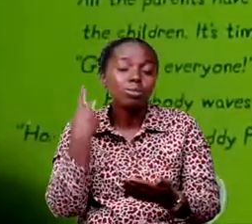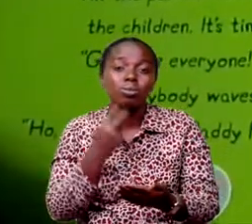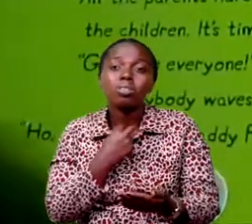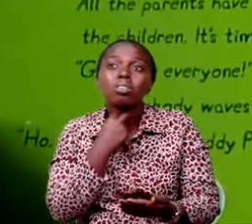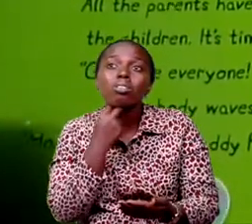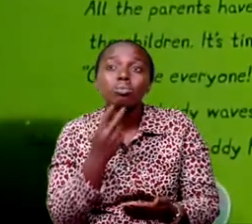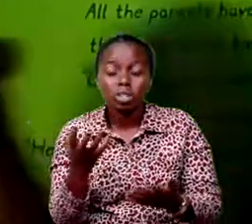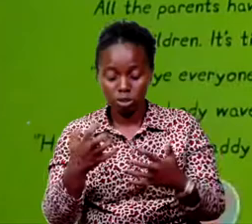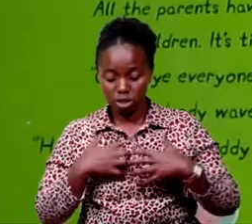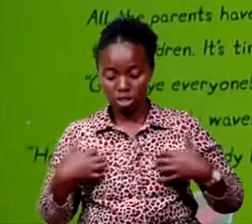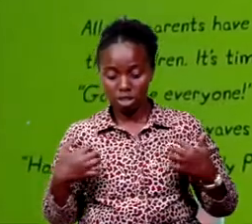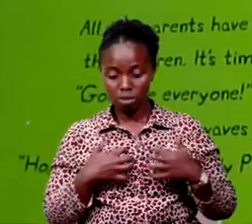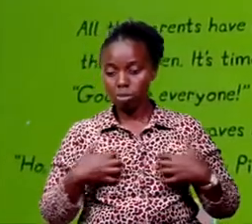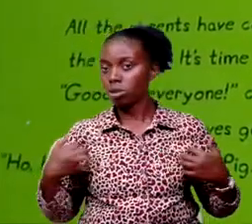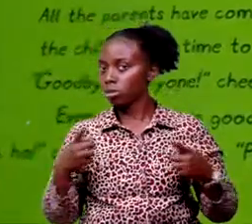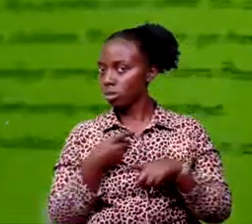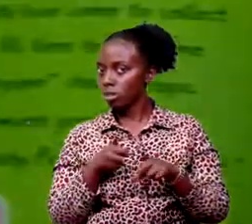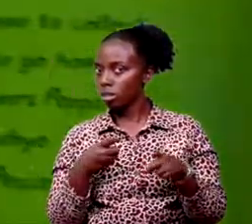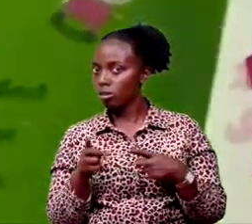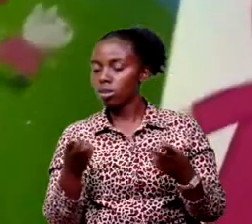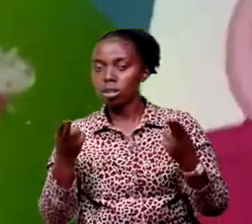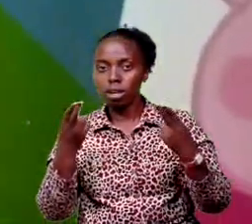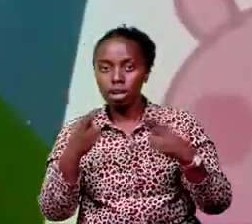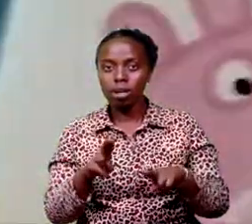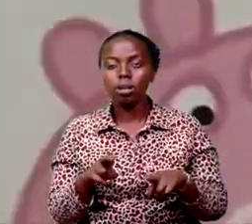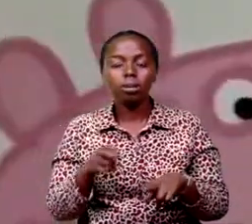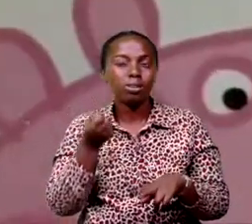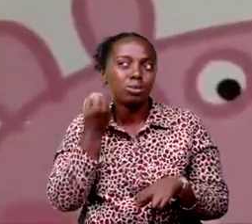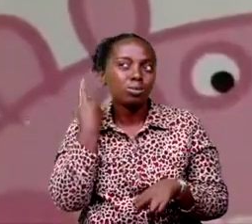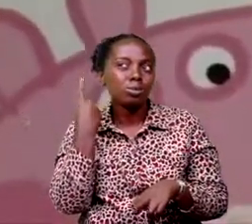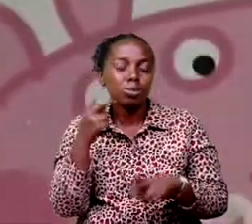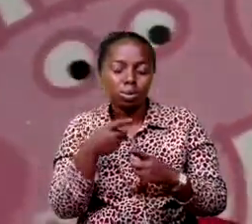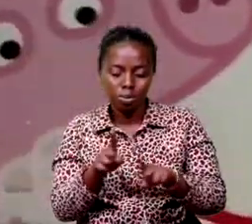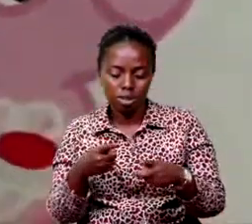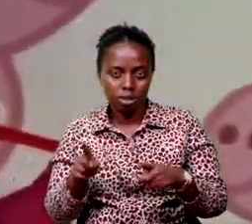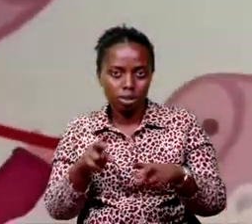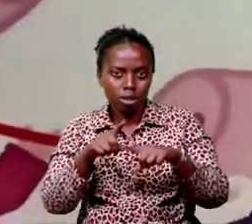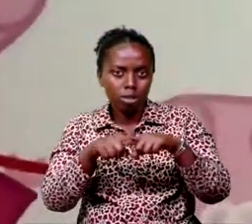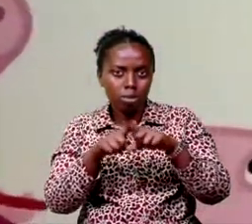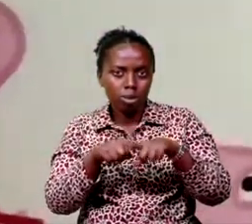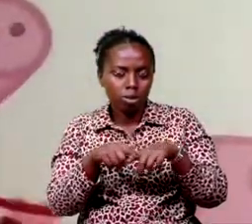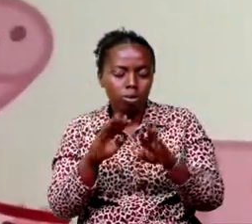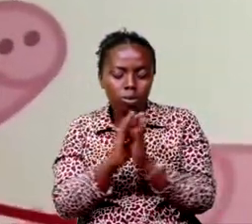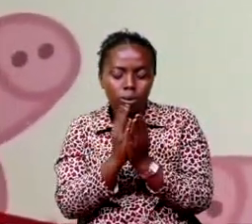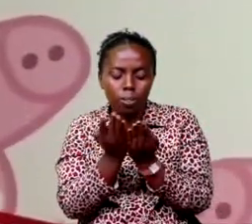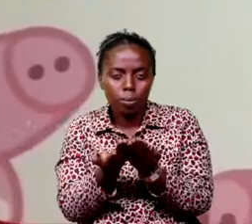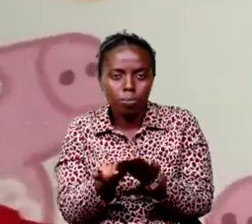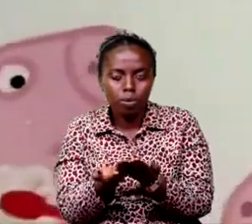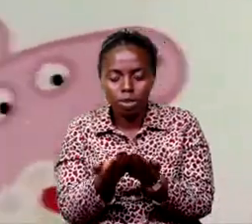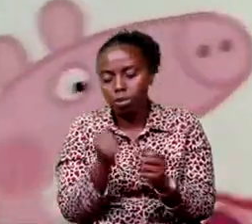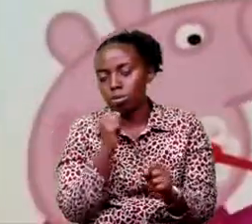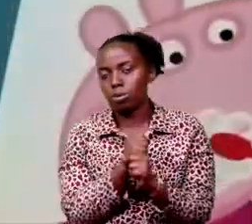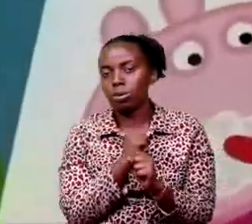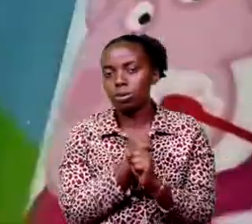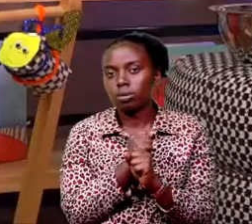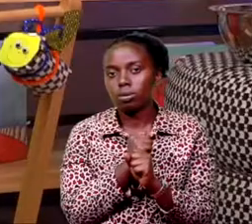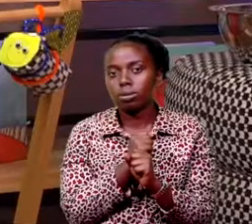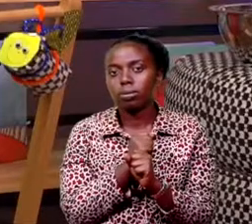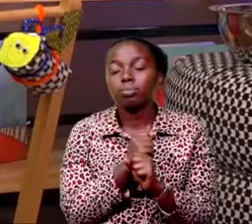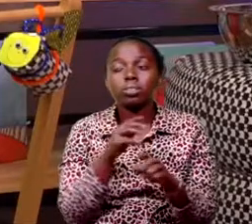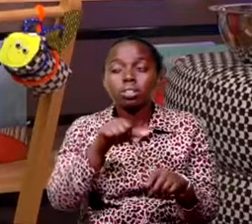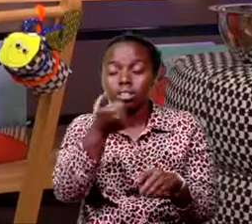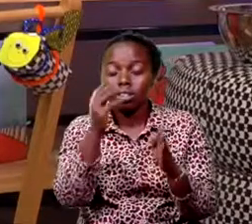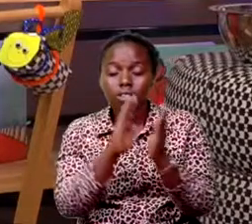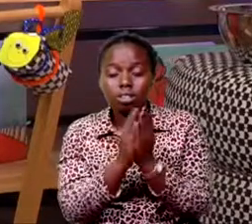amajwi y'inyamaswa zitandukanye, akaba yakumva n'ibindi bitandukanye bitewe n'uko icyo gitabo gikozwe.